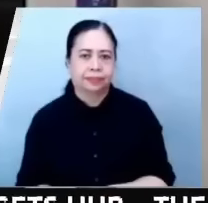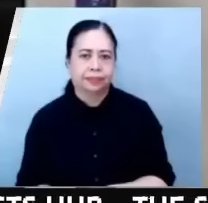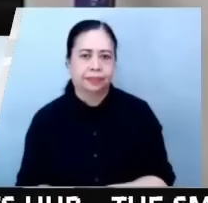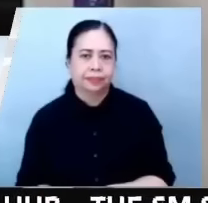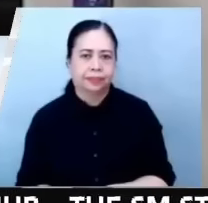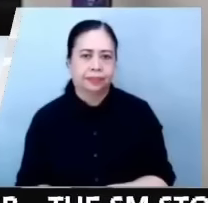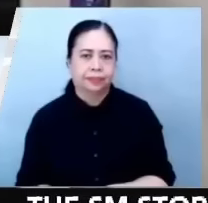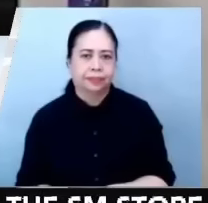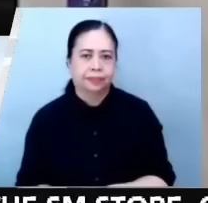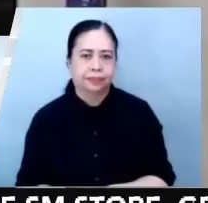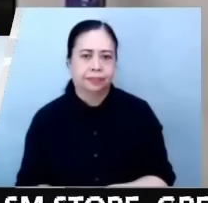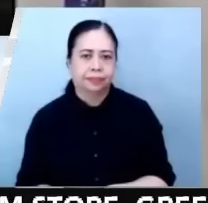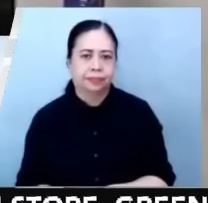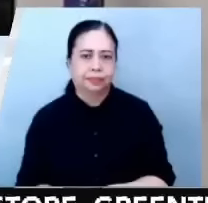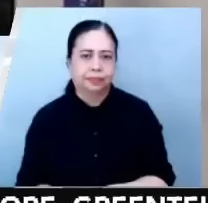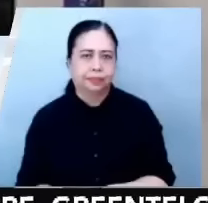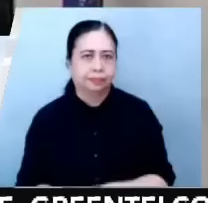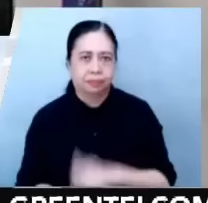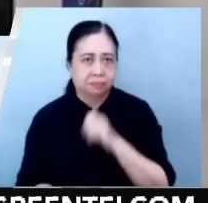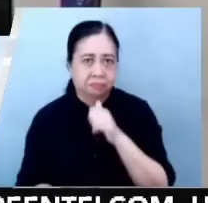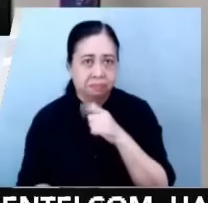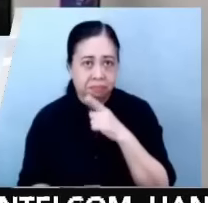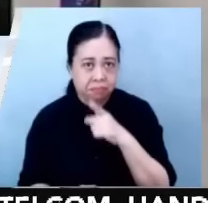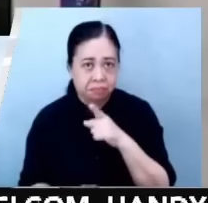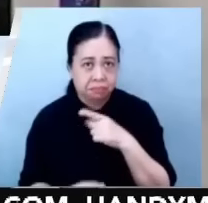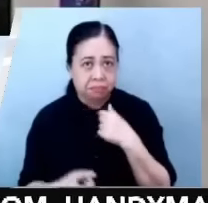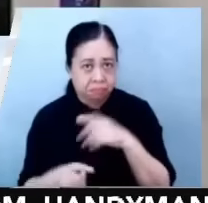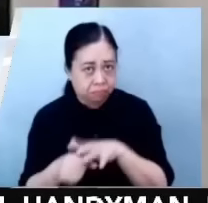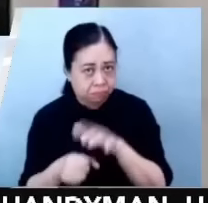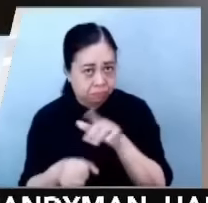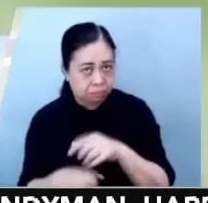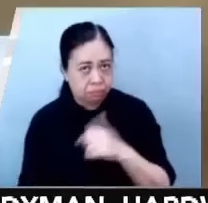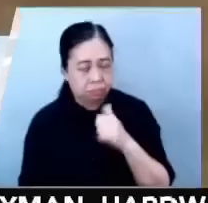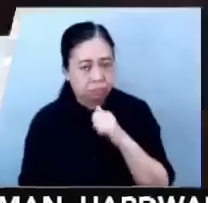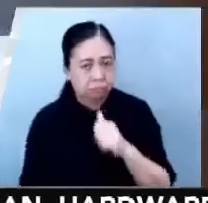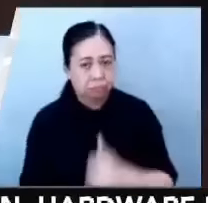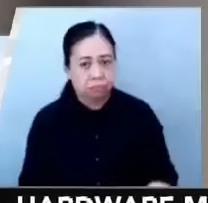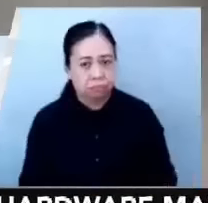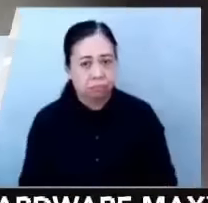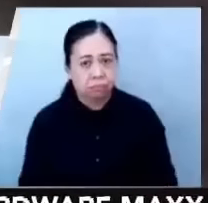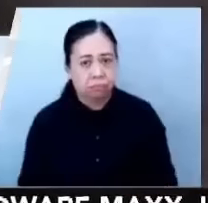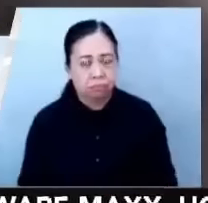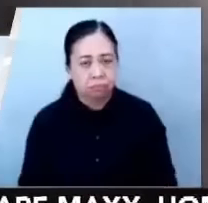siya? Wala po nangyari pag nagahasa. Ano lang po, sir? Na-comment po ako, ma'am.